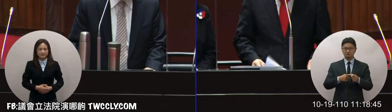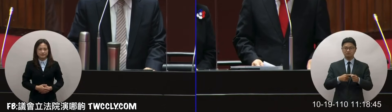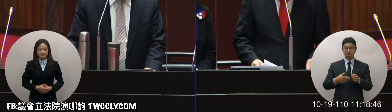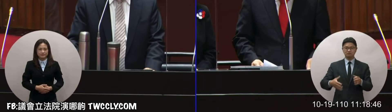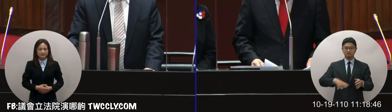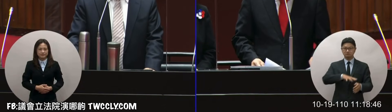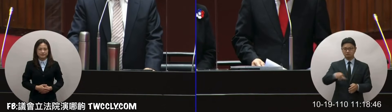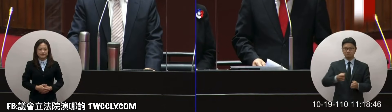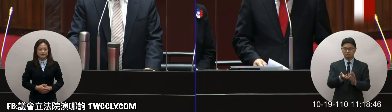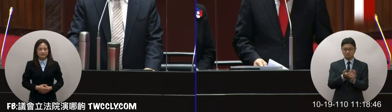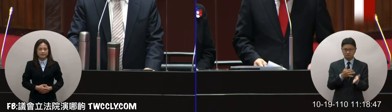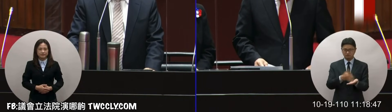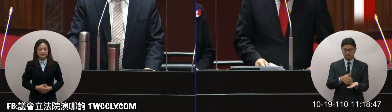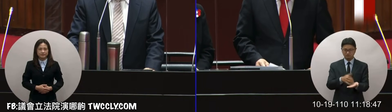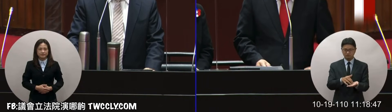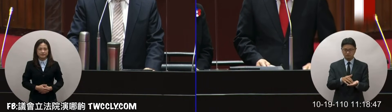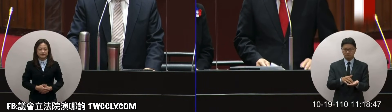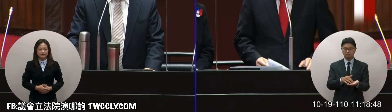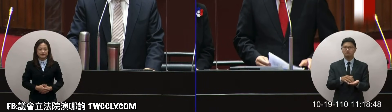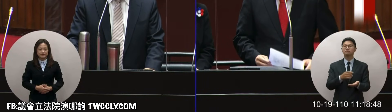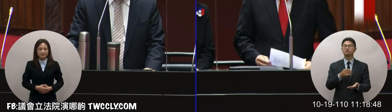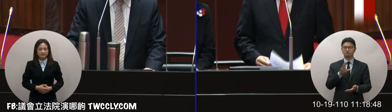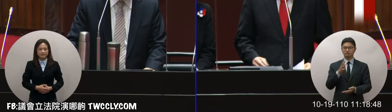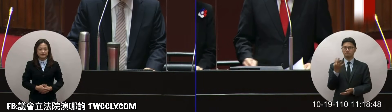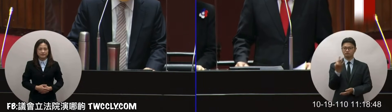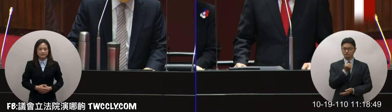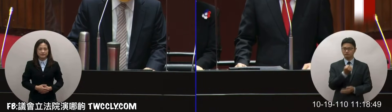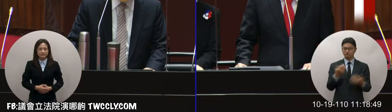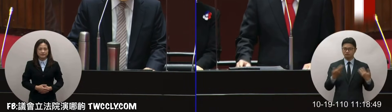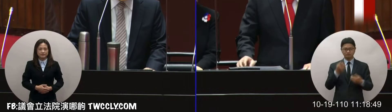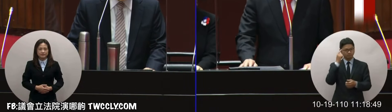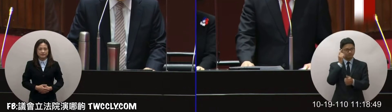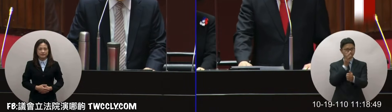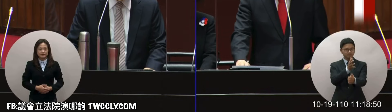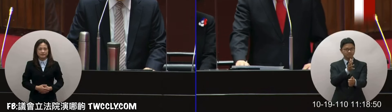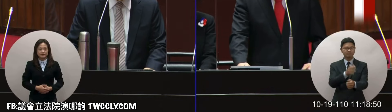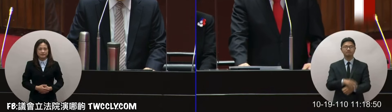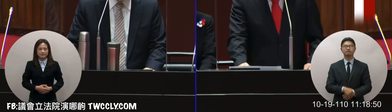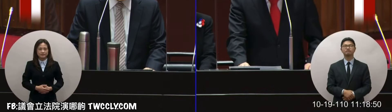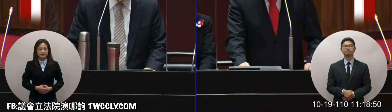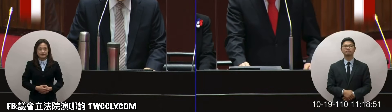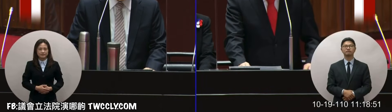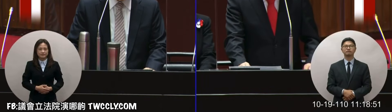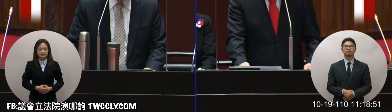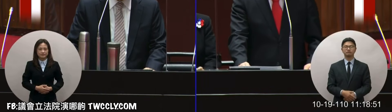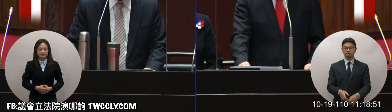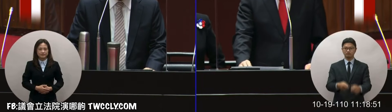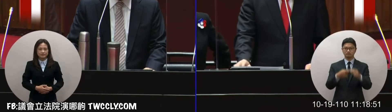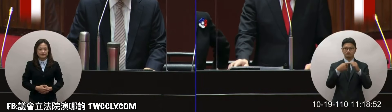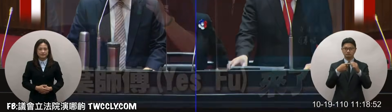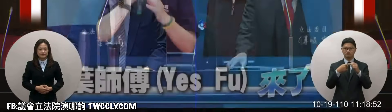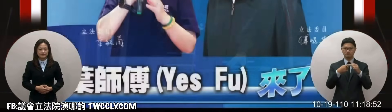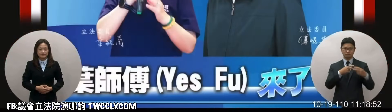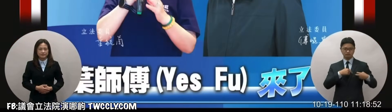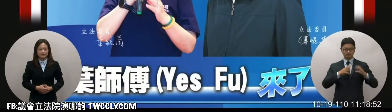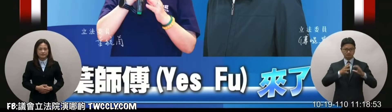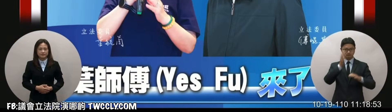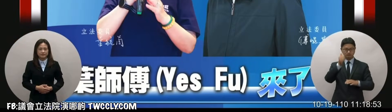算这里有几点跟院长来讨论一下。第一个，蔡政